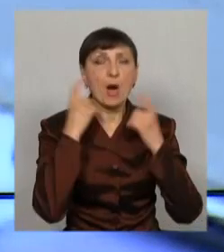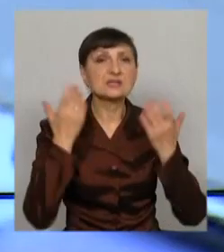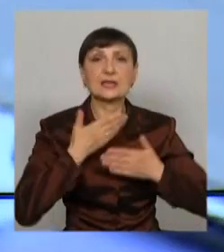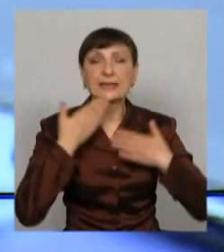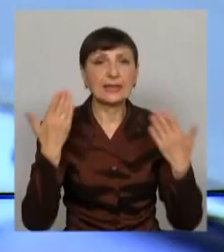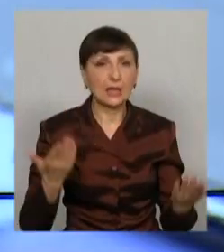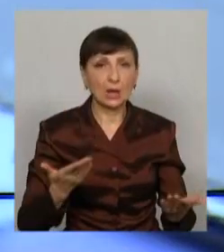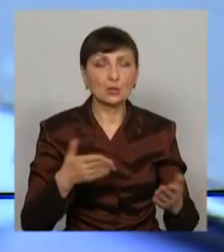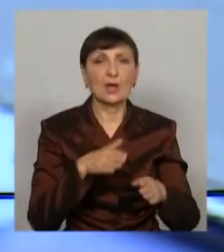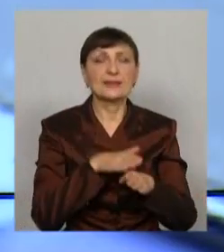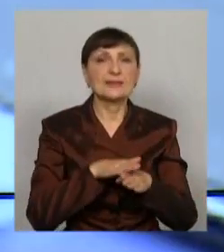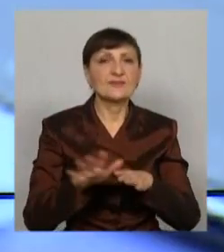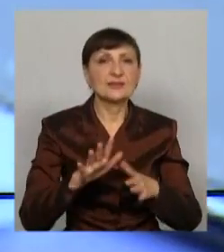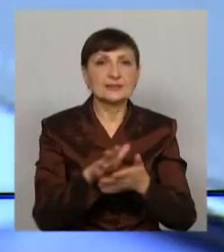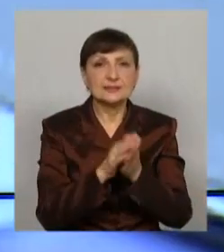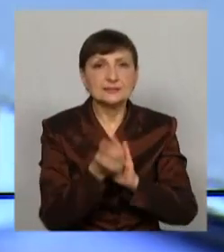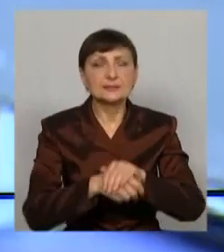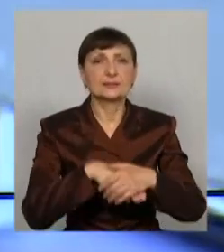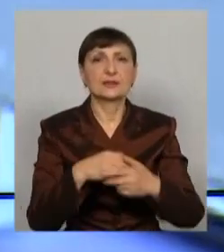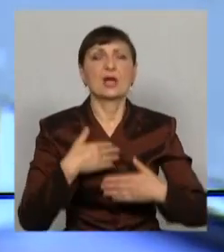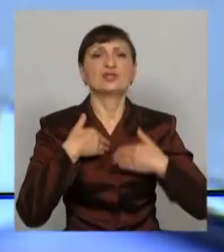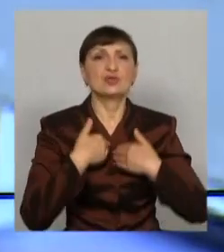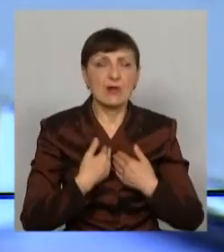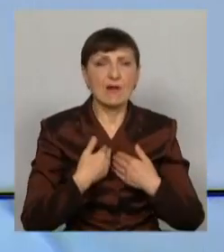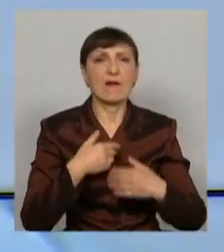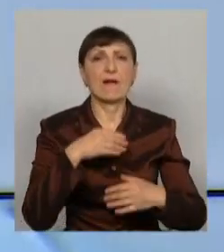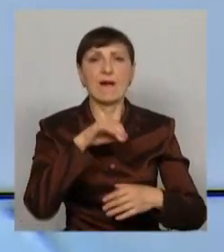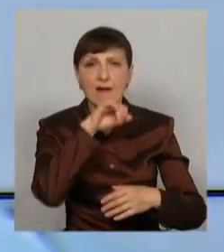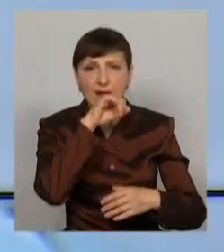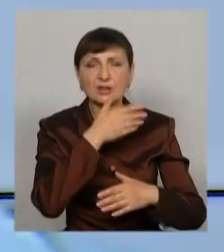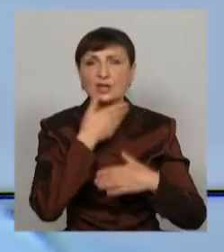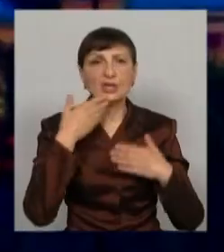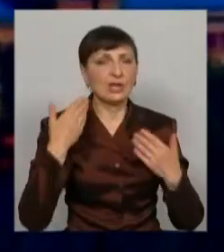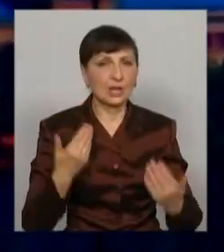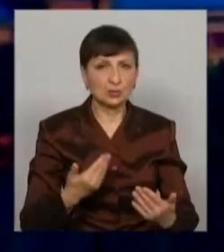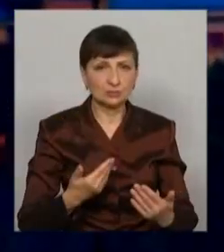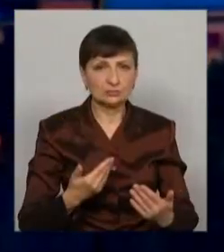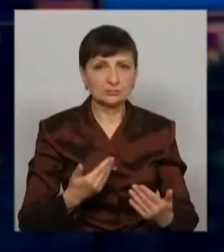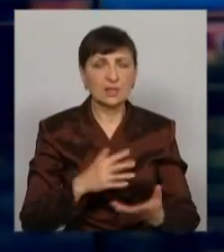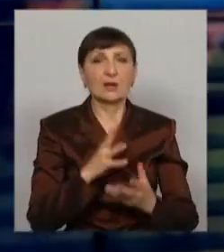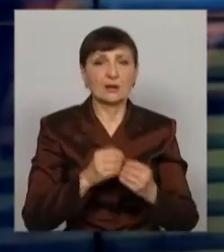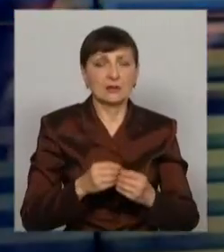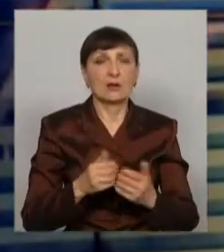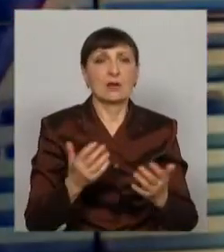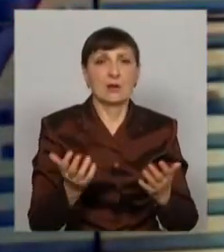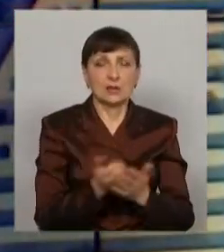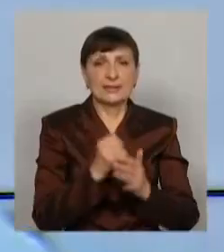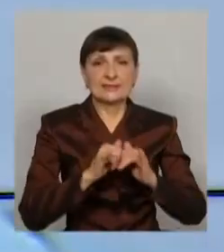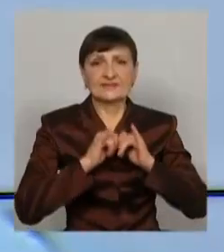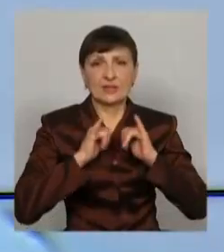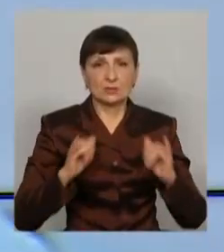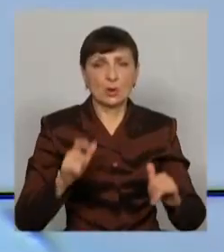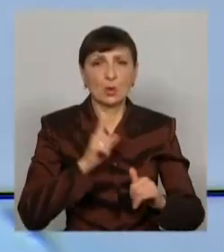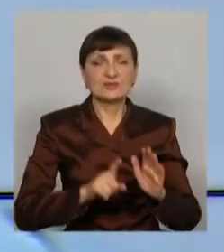людей, несоблюдение ими личной гигиены при чихании и кашле, когда не прикрывается рот и нос, могло способствовать тому, что люди